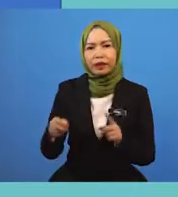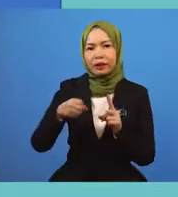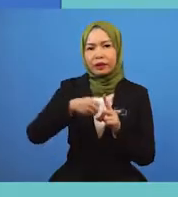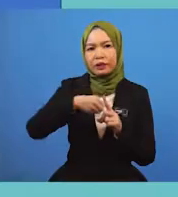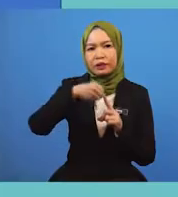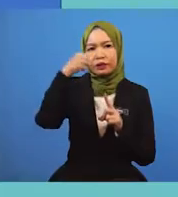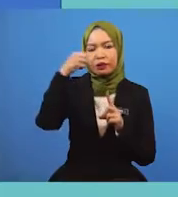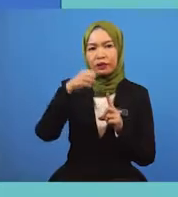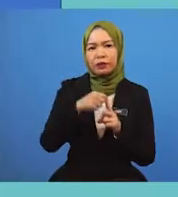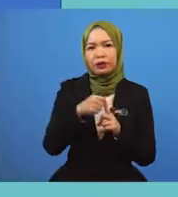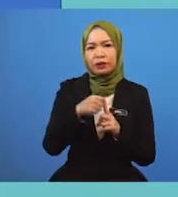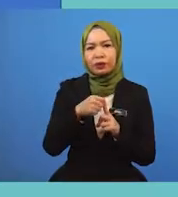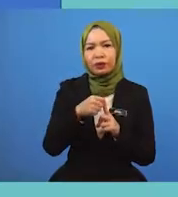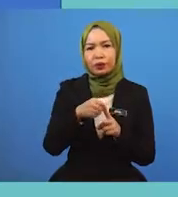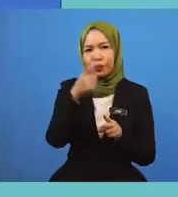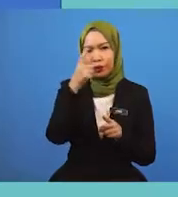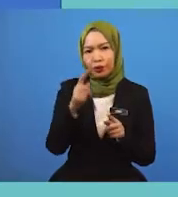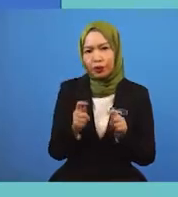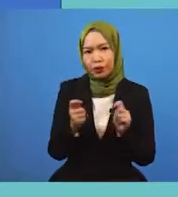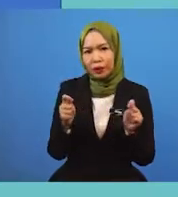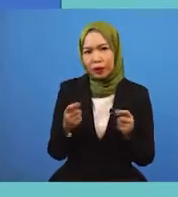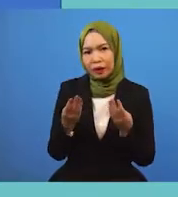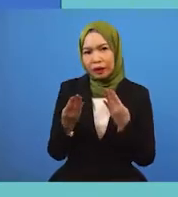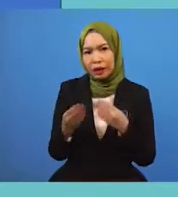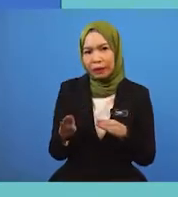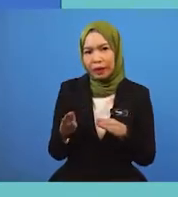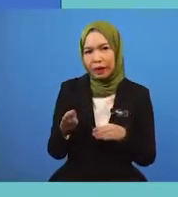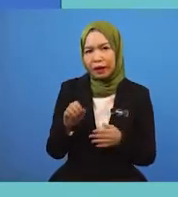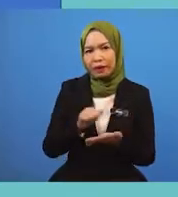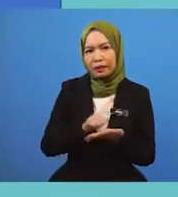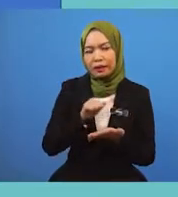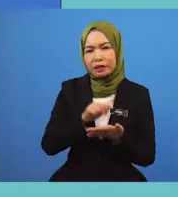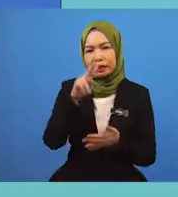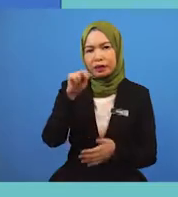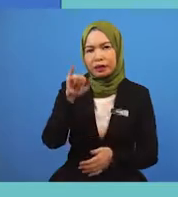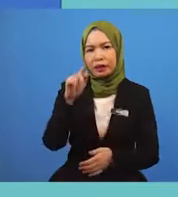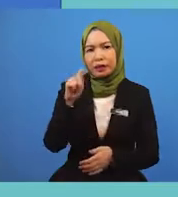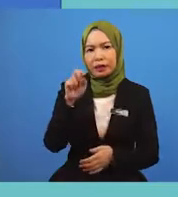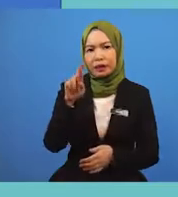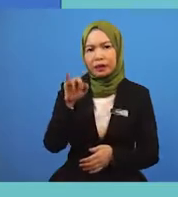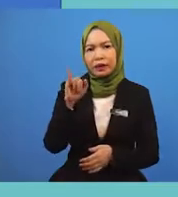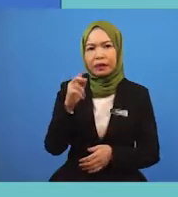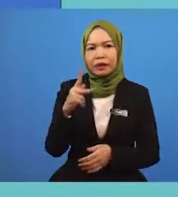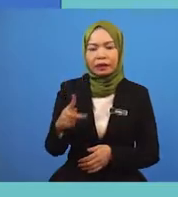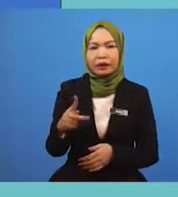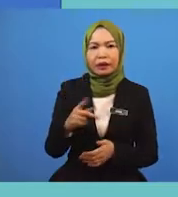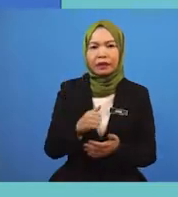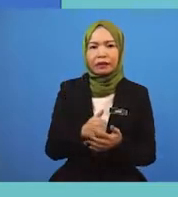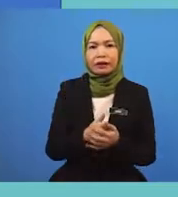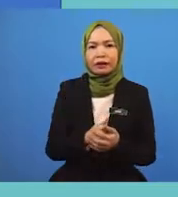balas antara asid nitrik dan juga natrium hidroksida. Dalam soalan